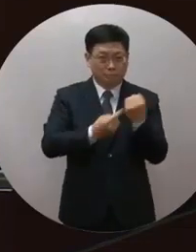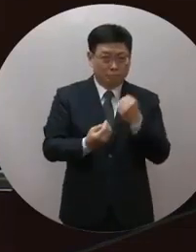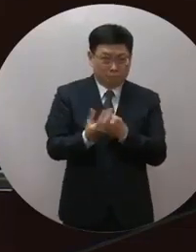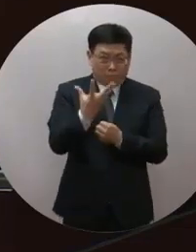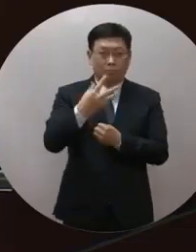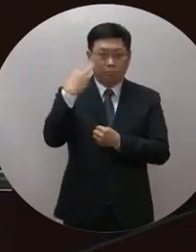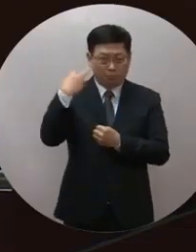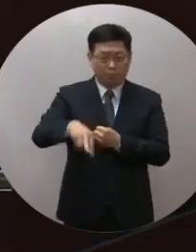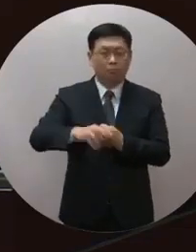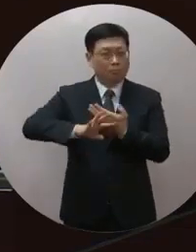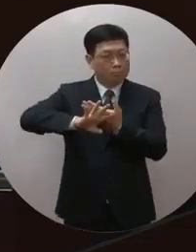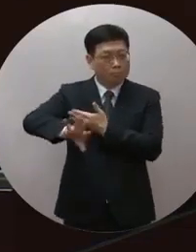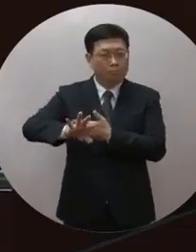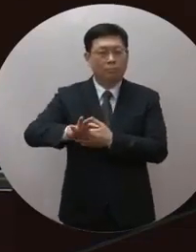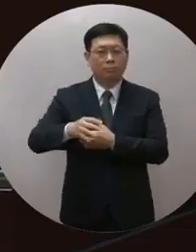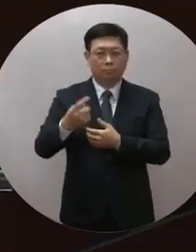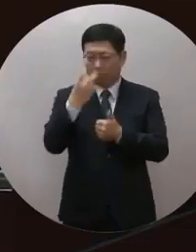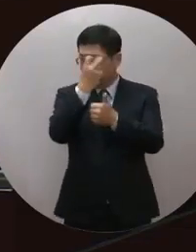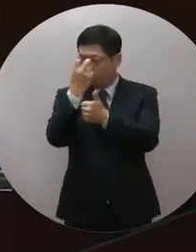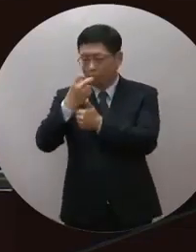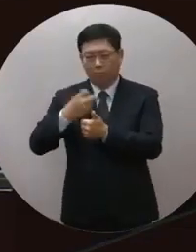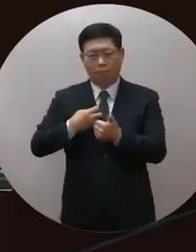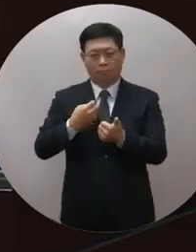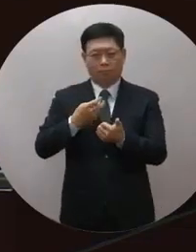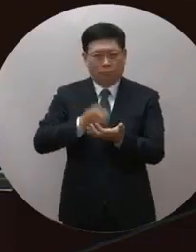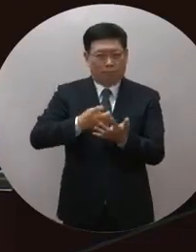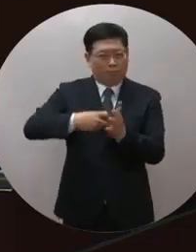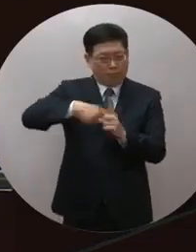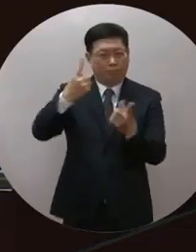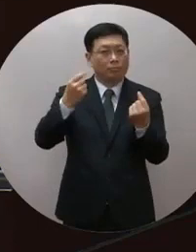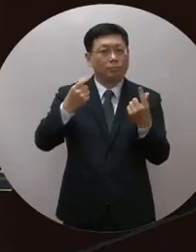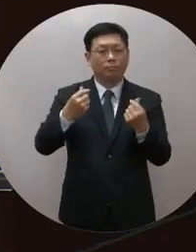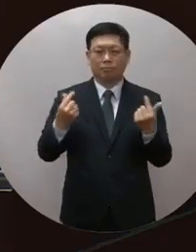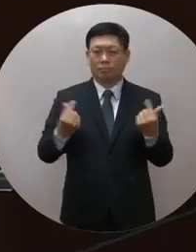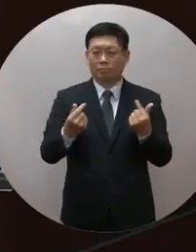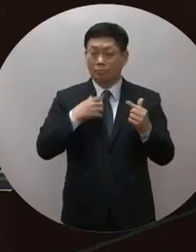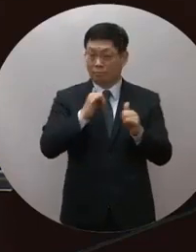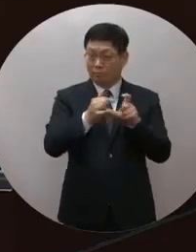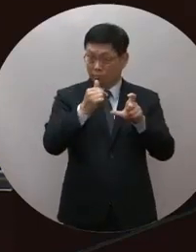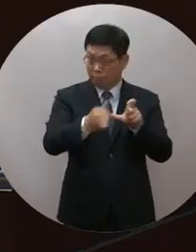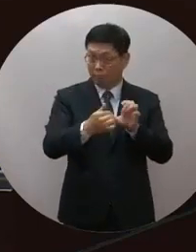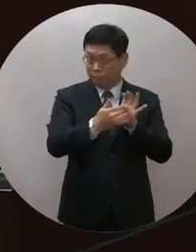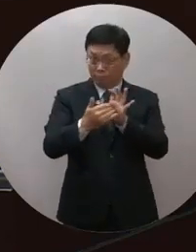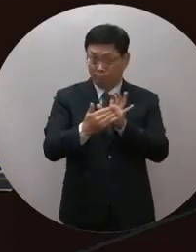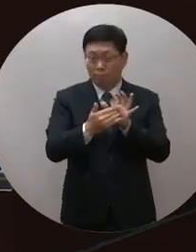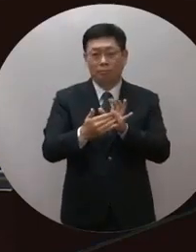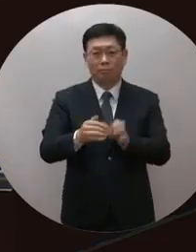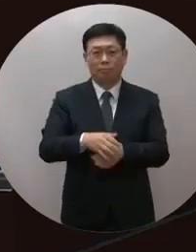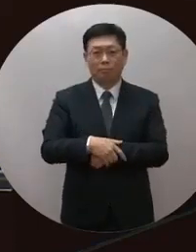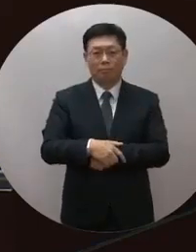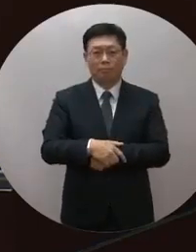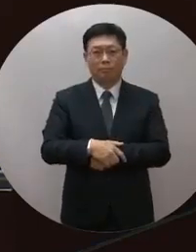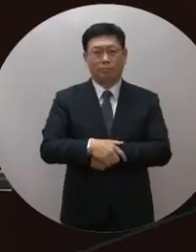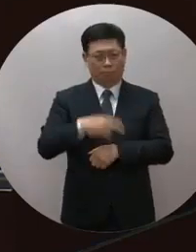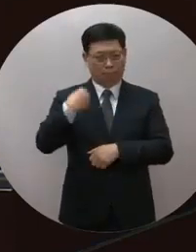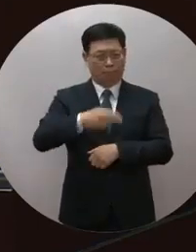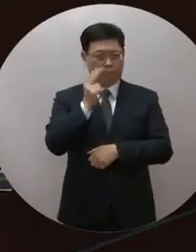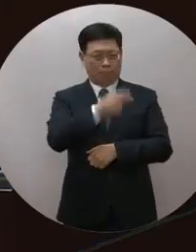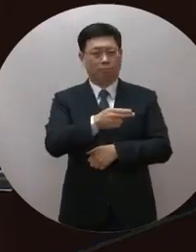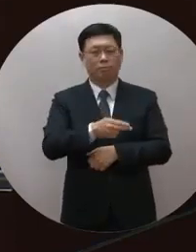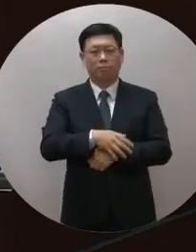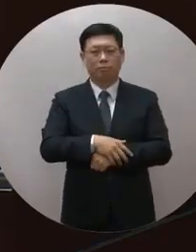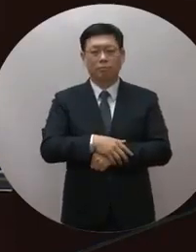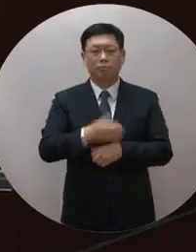强各方面的检验，并且对于社区防治也特别要